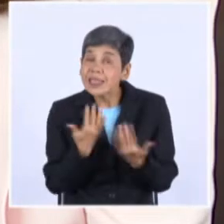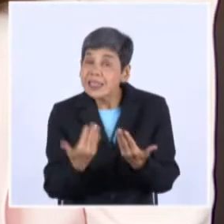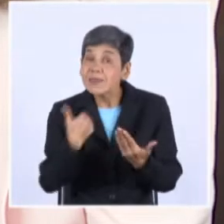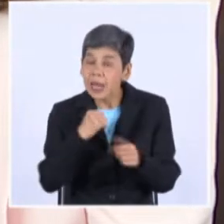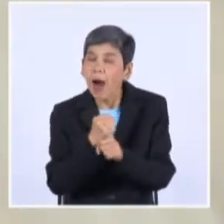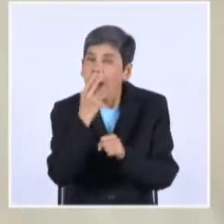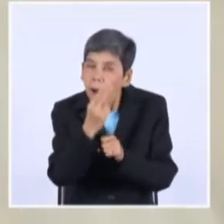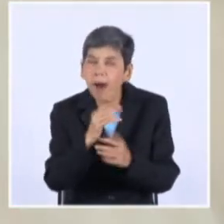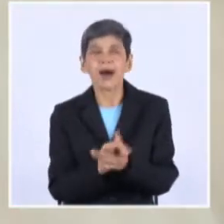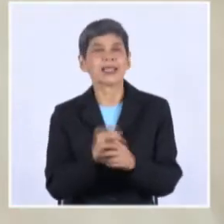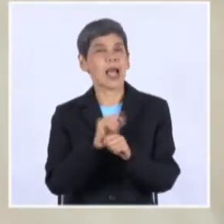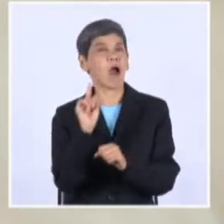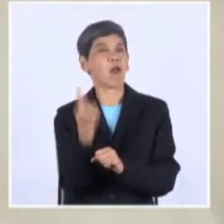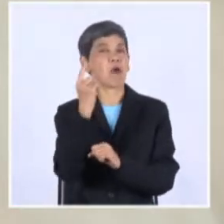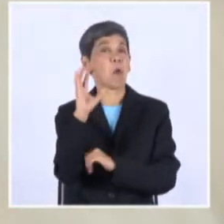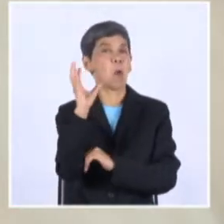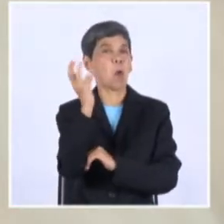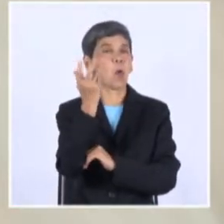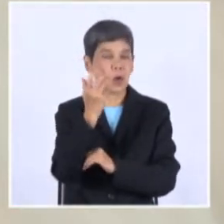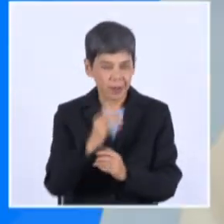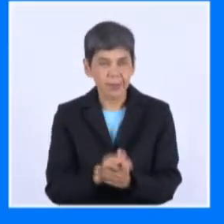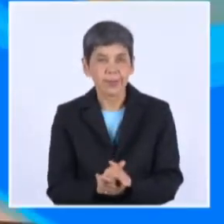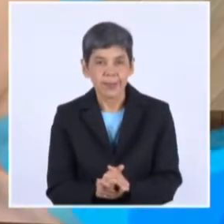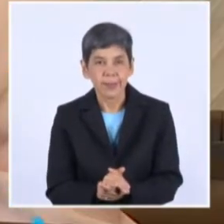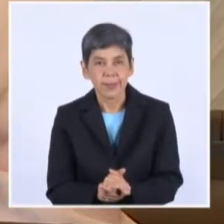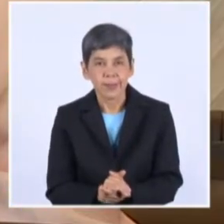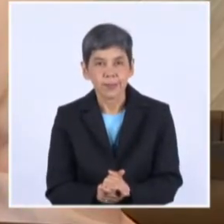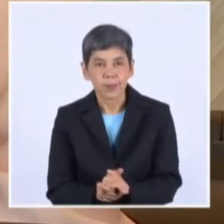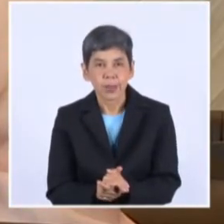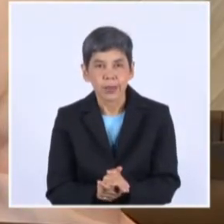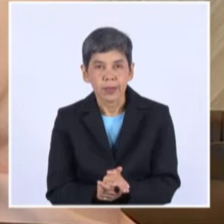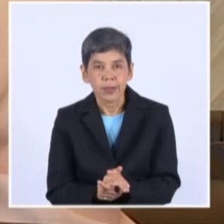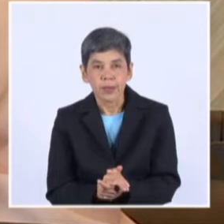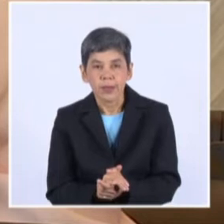ญเรียกว่าเป็นครั้งแรกของโลกอีกด้วย ในช่วง